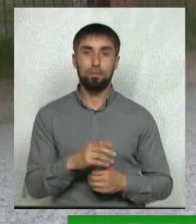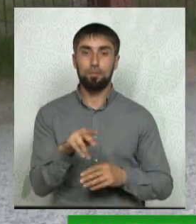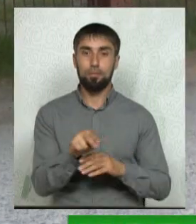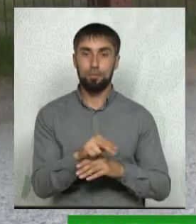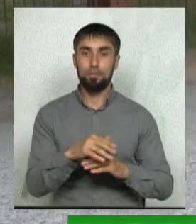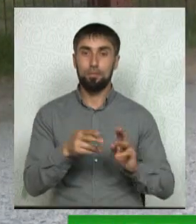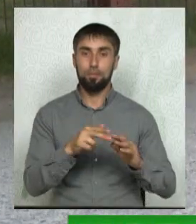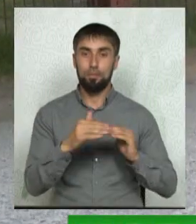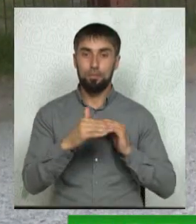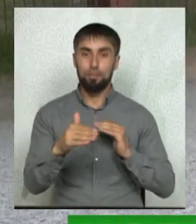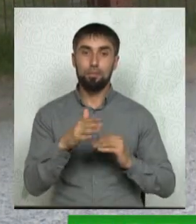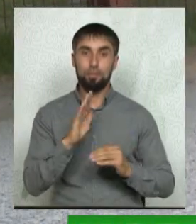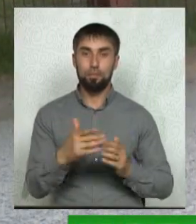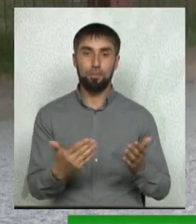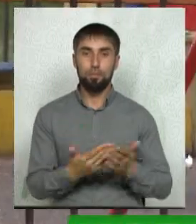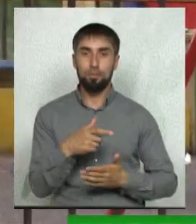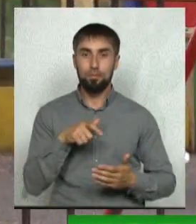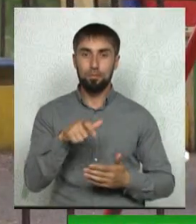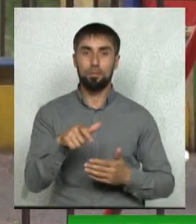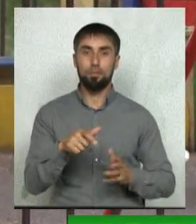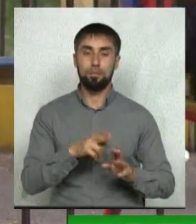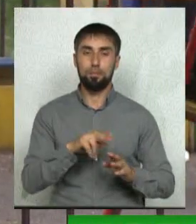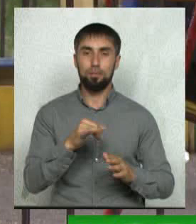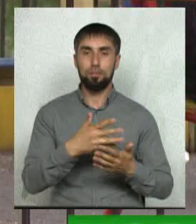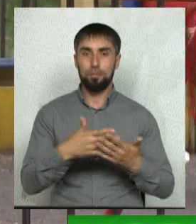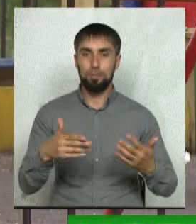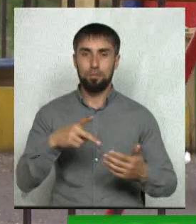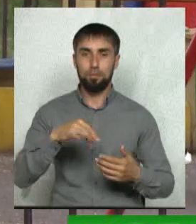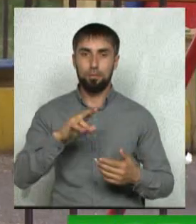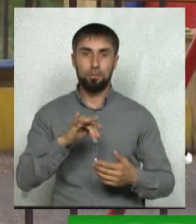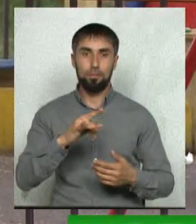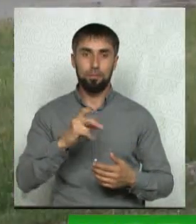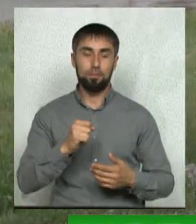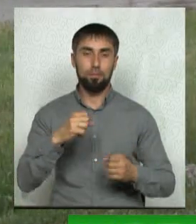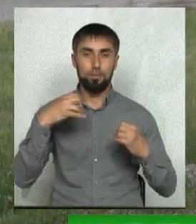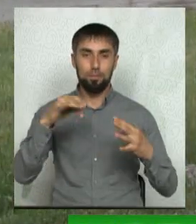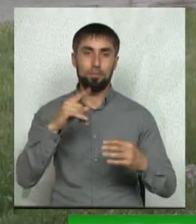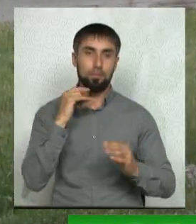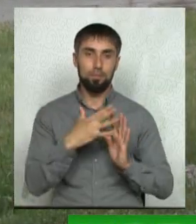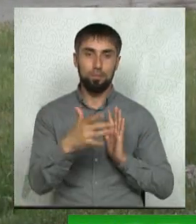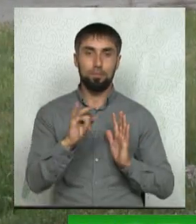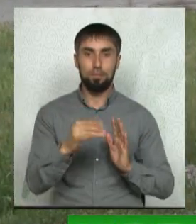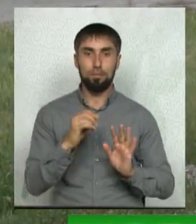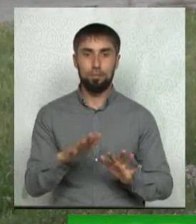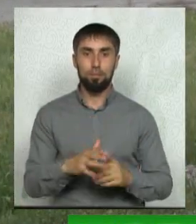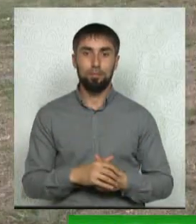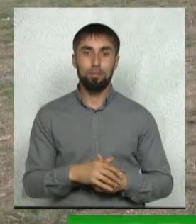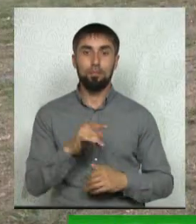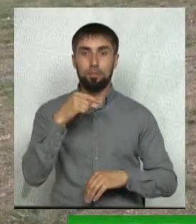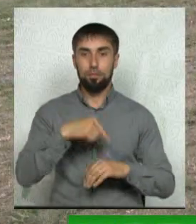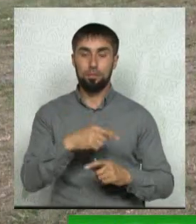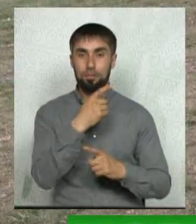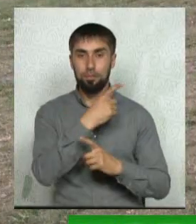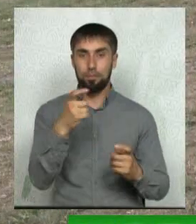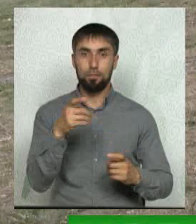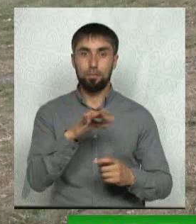Благоустройство территории предполагает новые дороги, малые архитектурные формы, лавочки, урны, освещение, озеленение и не только. С момента объявления